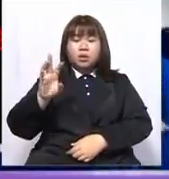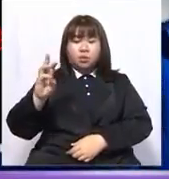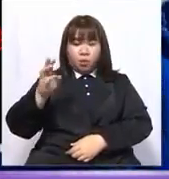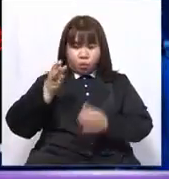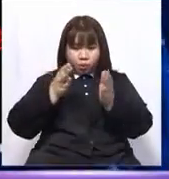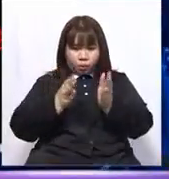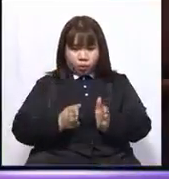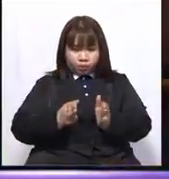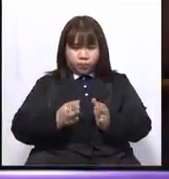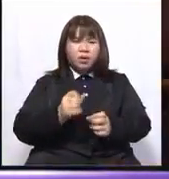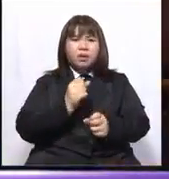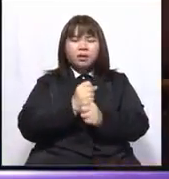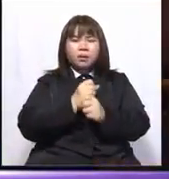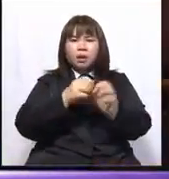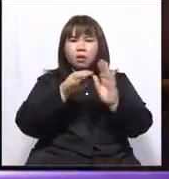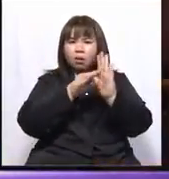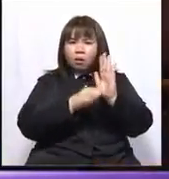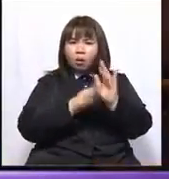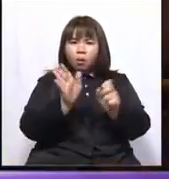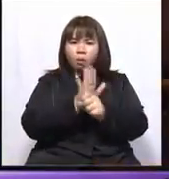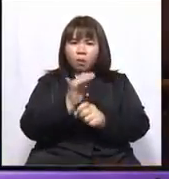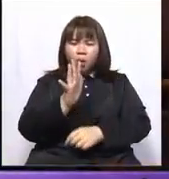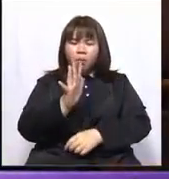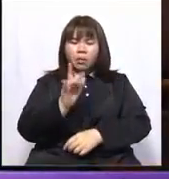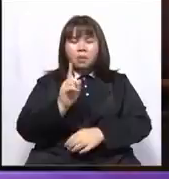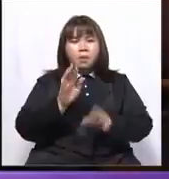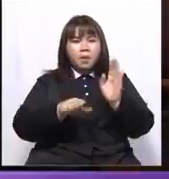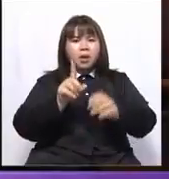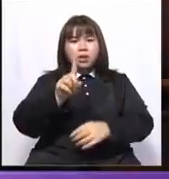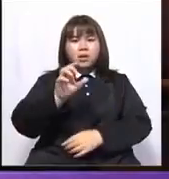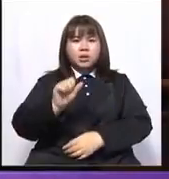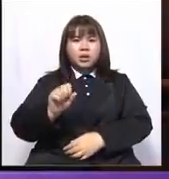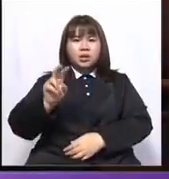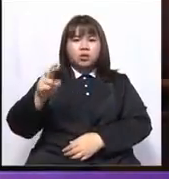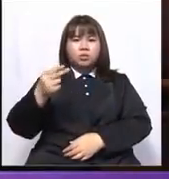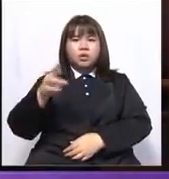961,946 คนดำเนินการไม่ครบขั้นตอนก็ราวๆ